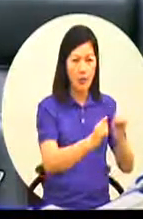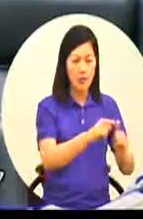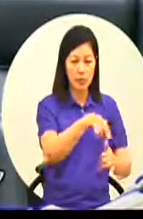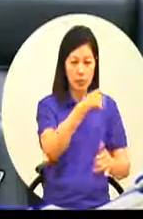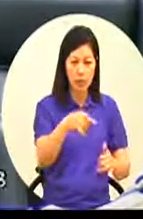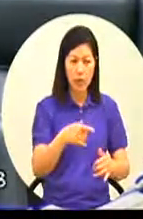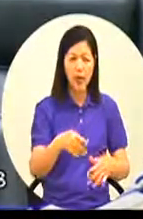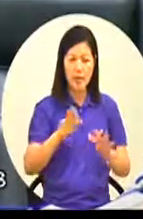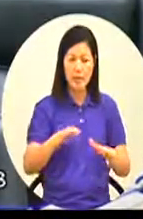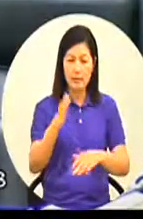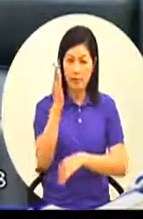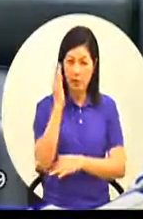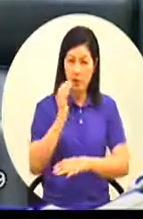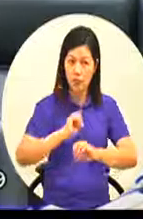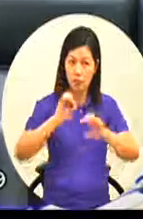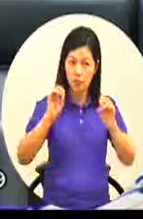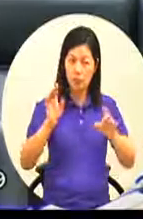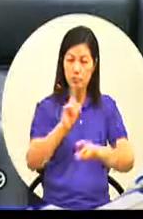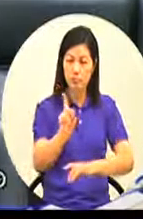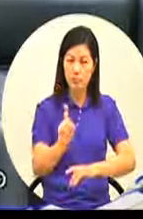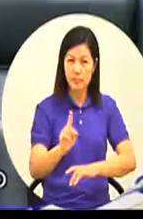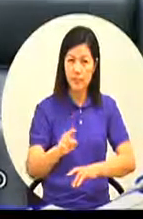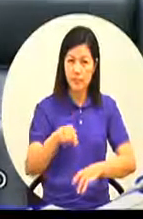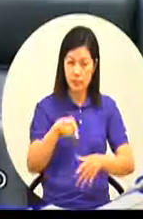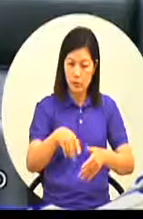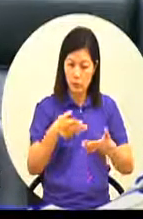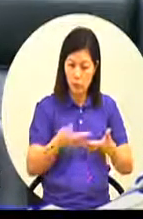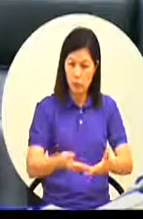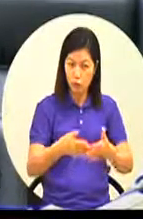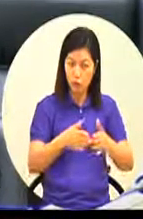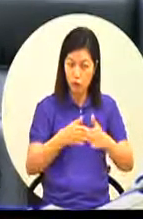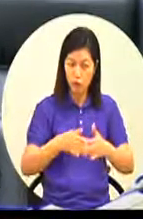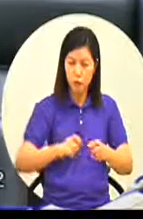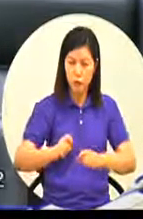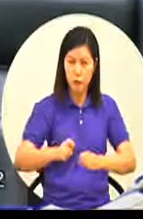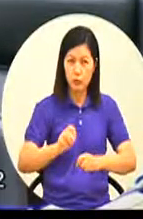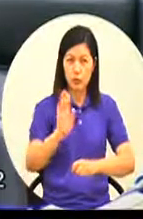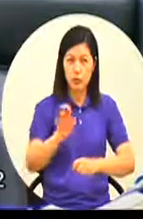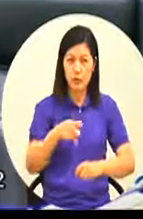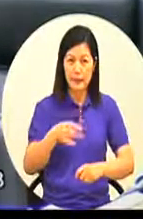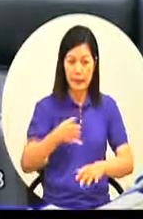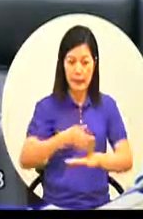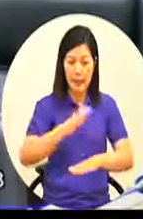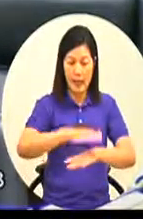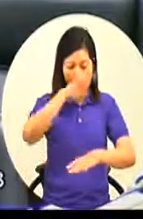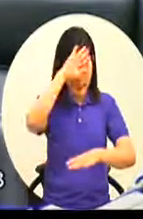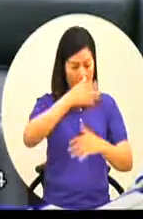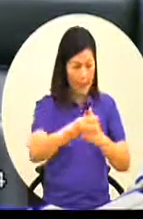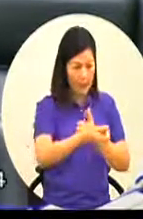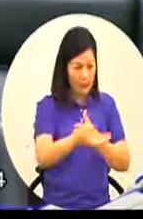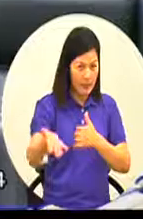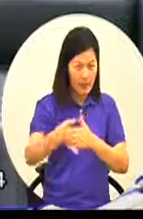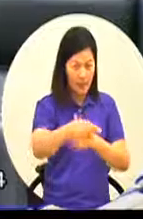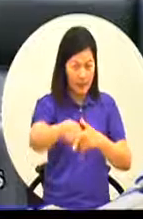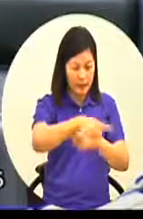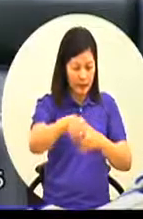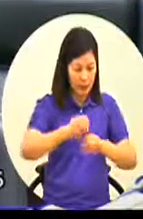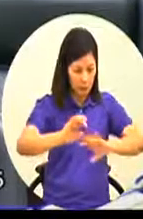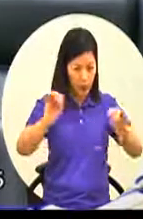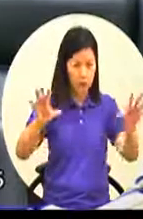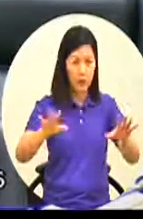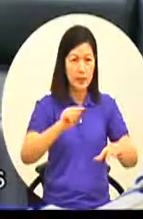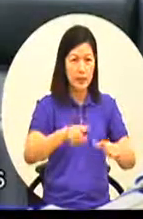在做什么，要推行什么一个重要一个政策，哦，甚至一个登革热一个宣导，这个都是一个非常一个好的